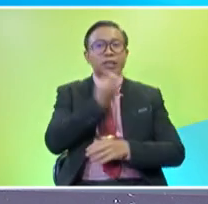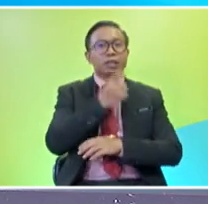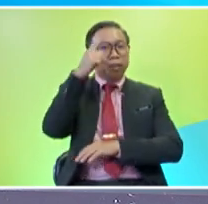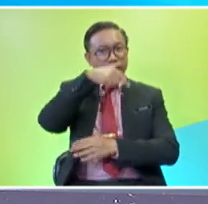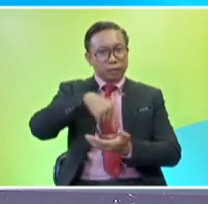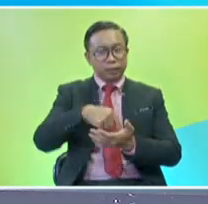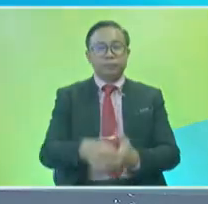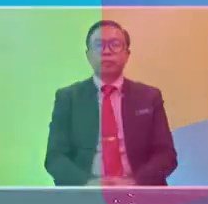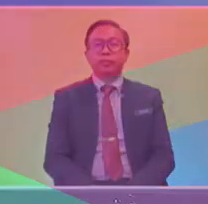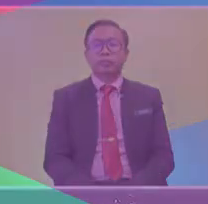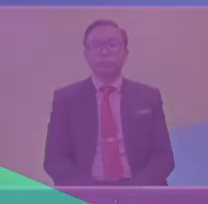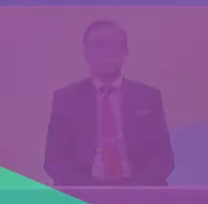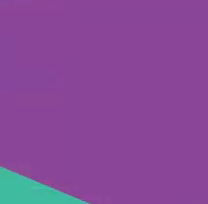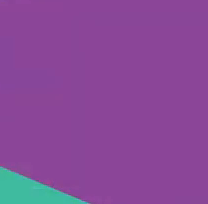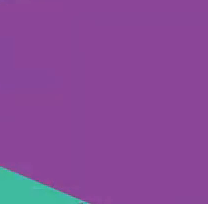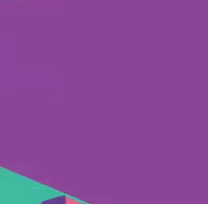beliau